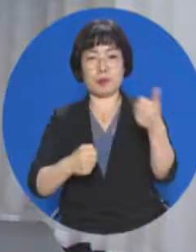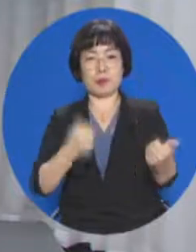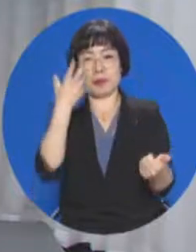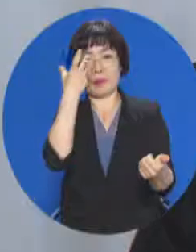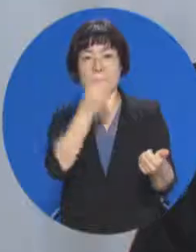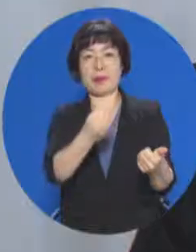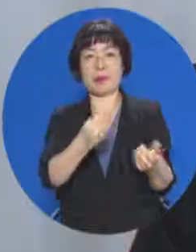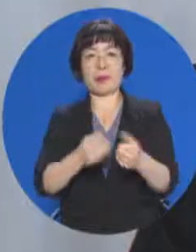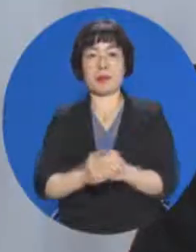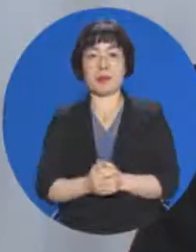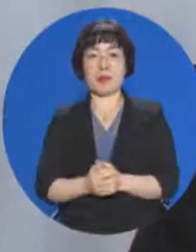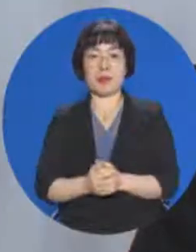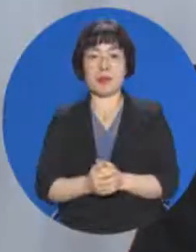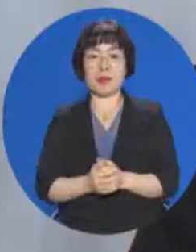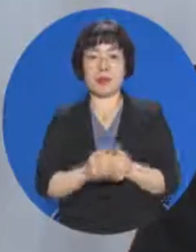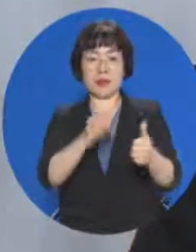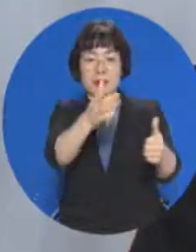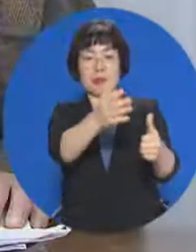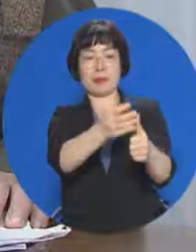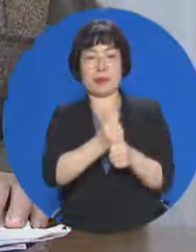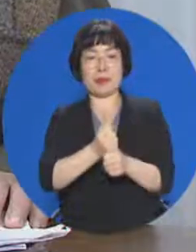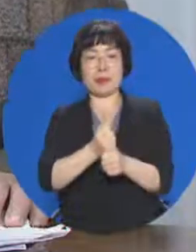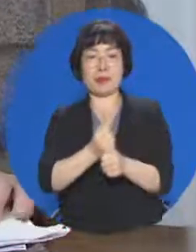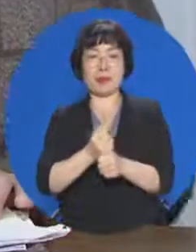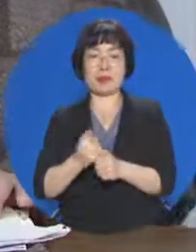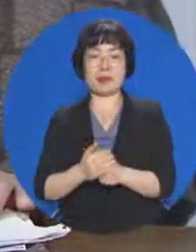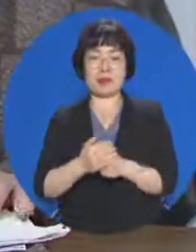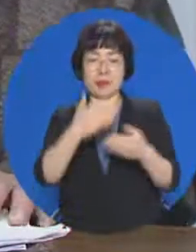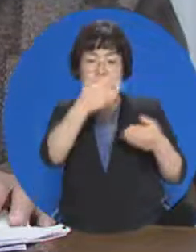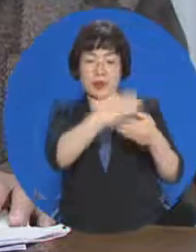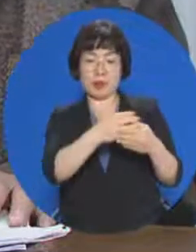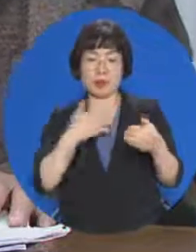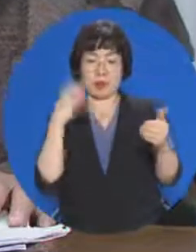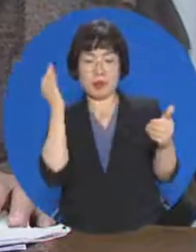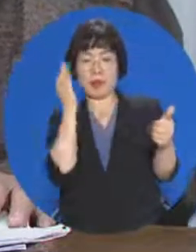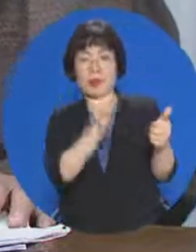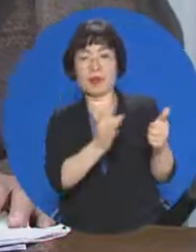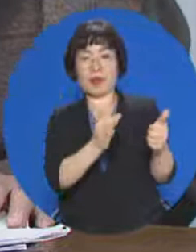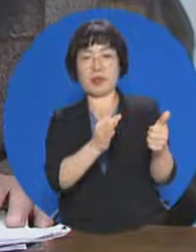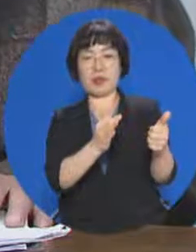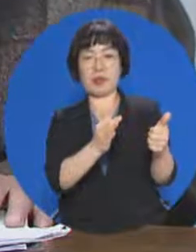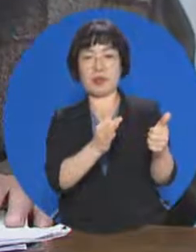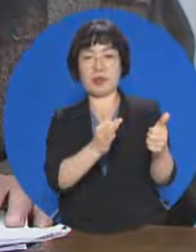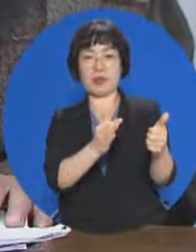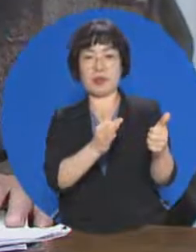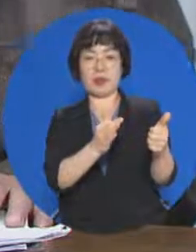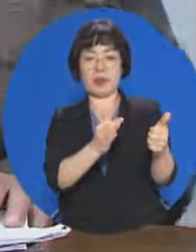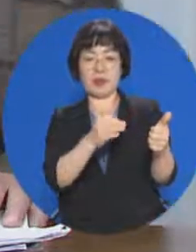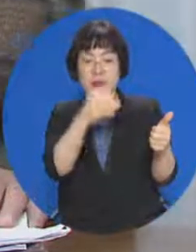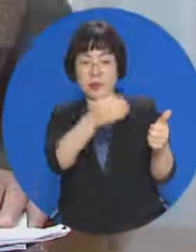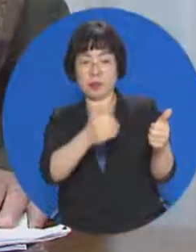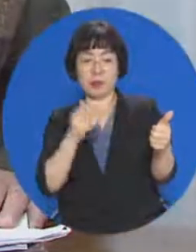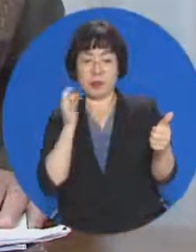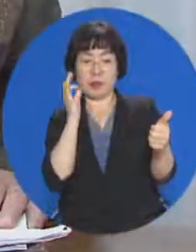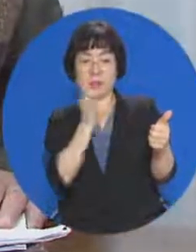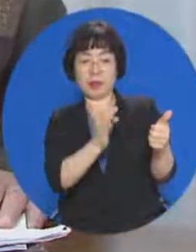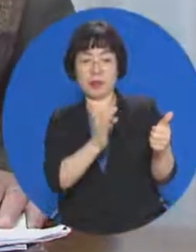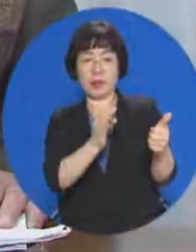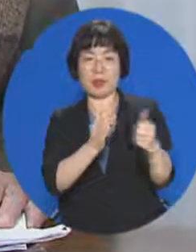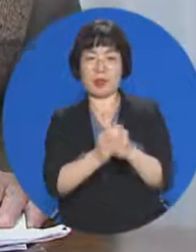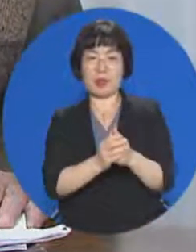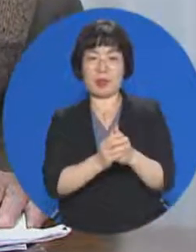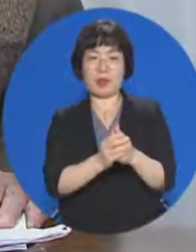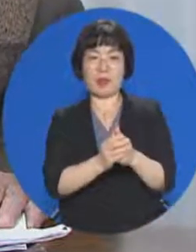때문입니다. 딱 체포해보고 집에 가서 담벼락 세로 가서 그냥 옆에 한 15m 낸 데 가서 여기 관전의